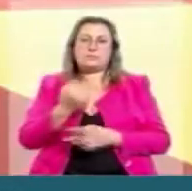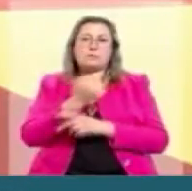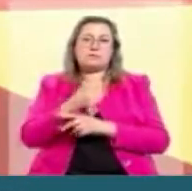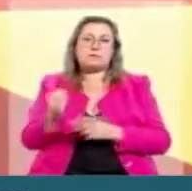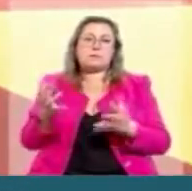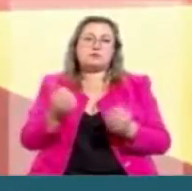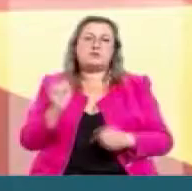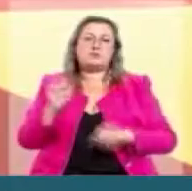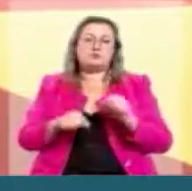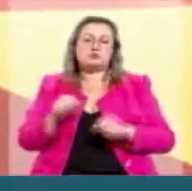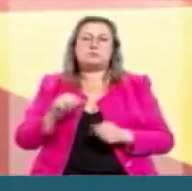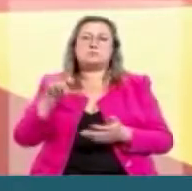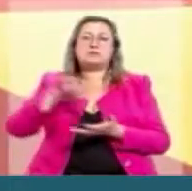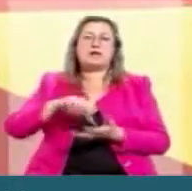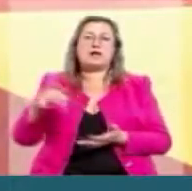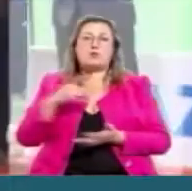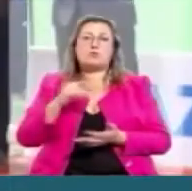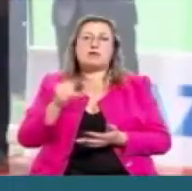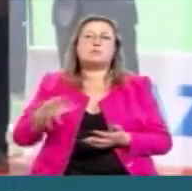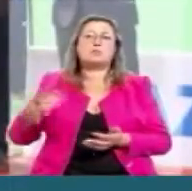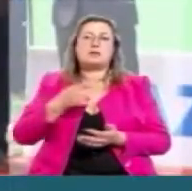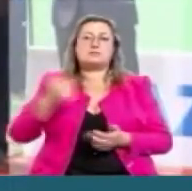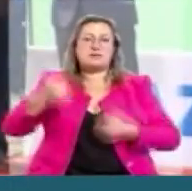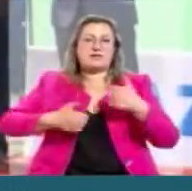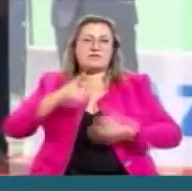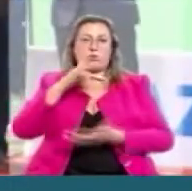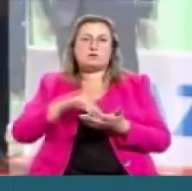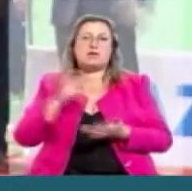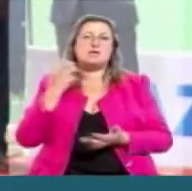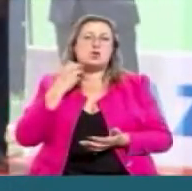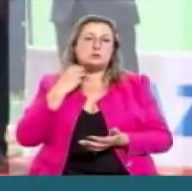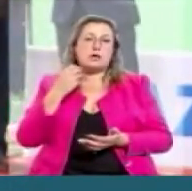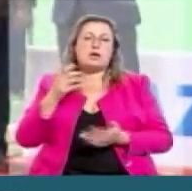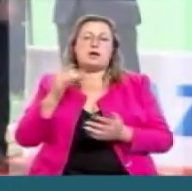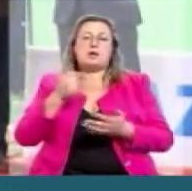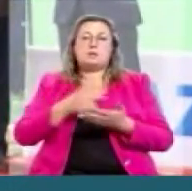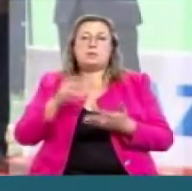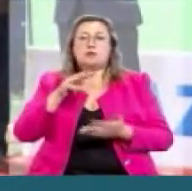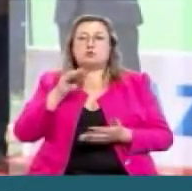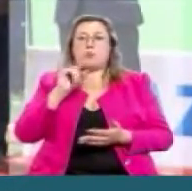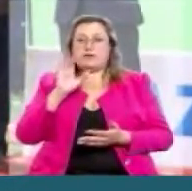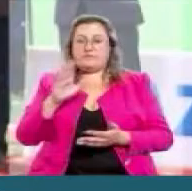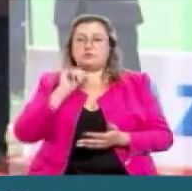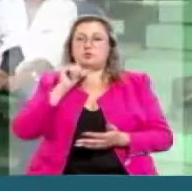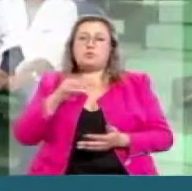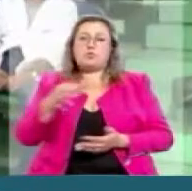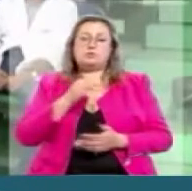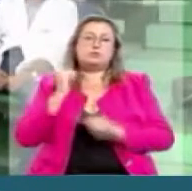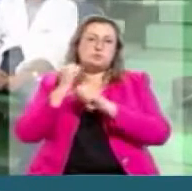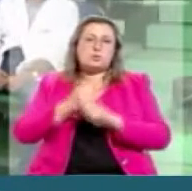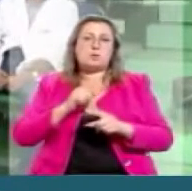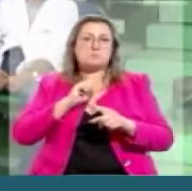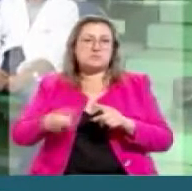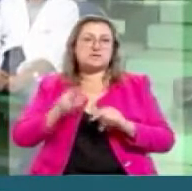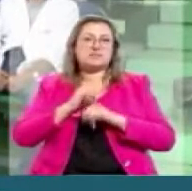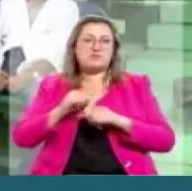Победители получат возможность представлять регион на республиканском первенстве в городе Кызылорда. Как отметил Марат Жундубаев, в Костанайской области дзюдо